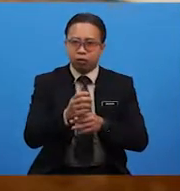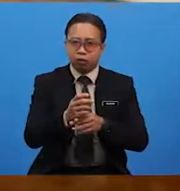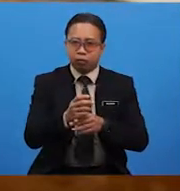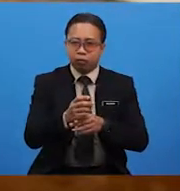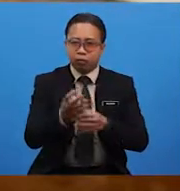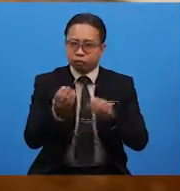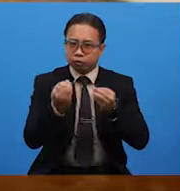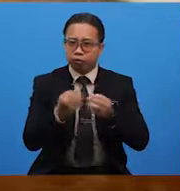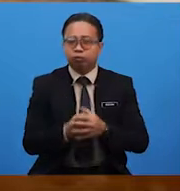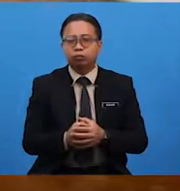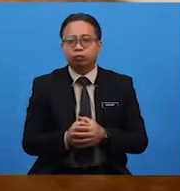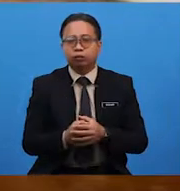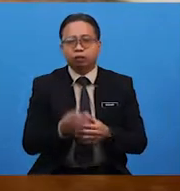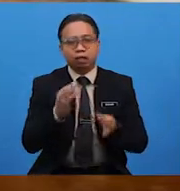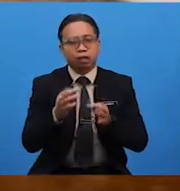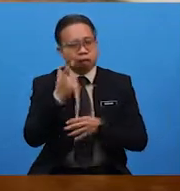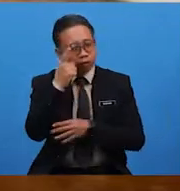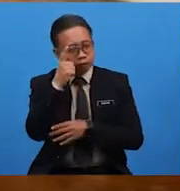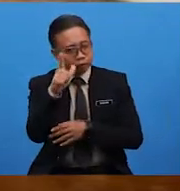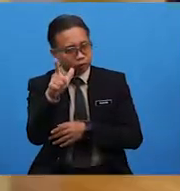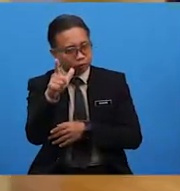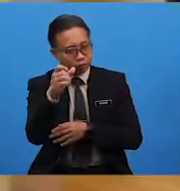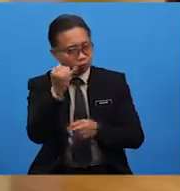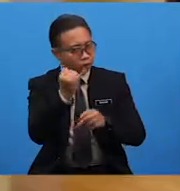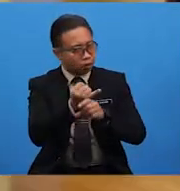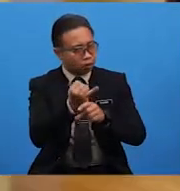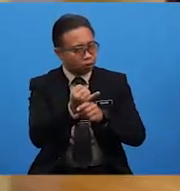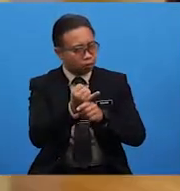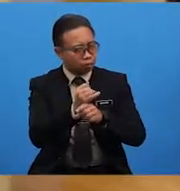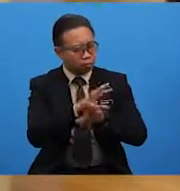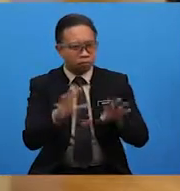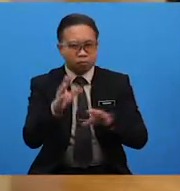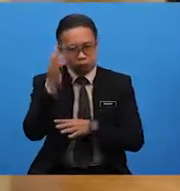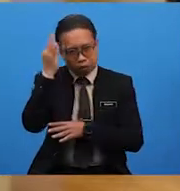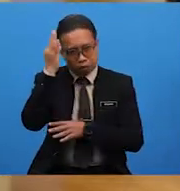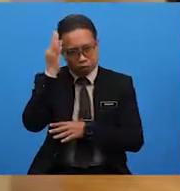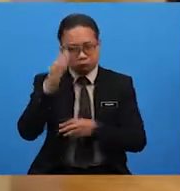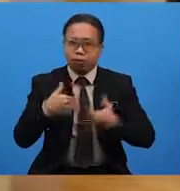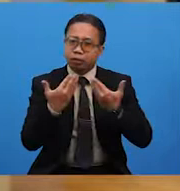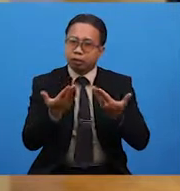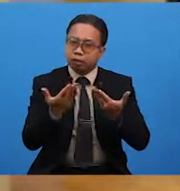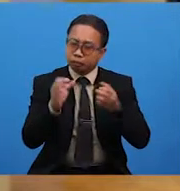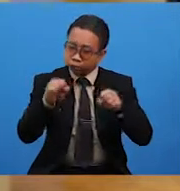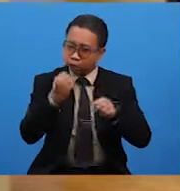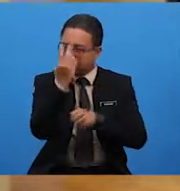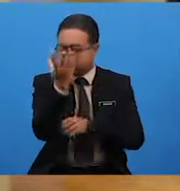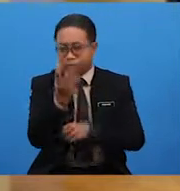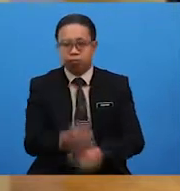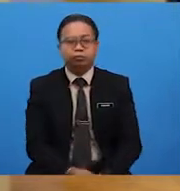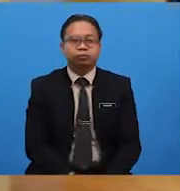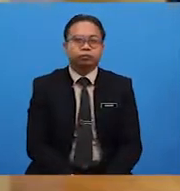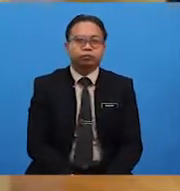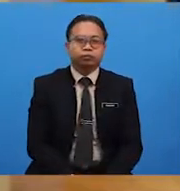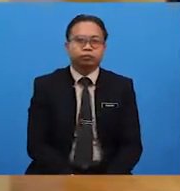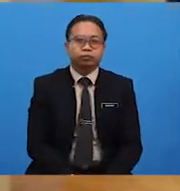udah tapi kalau dalam karya m wanita pastilah sih gue diterangkan of course untuk warna apa saja